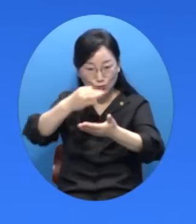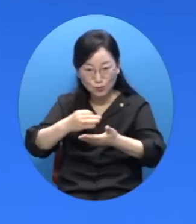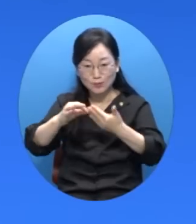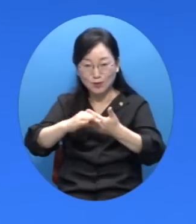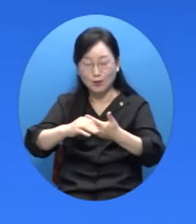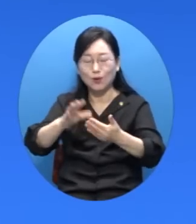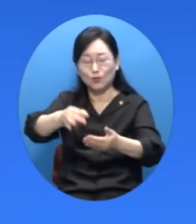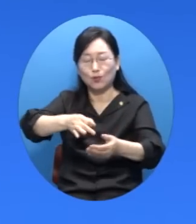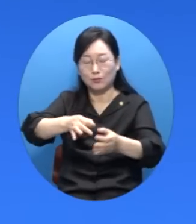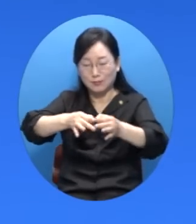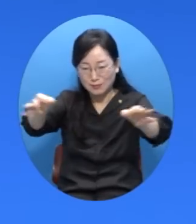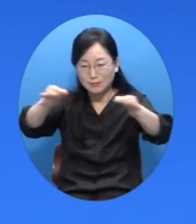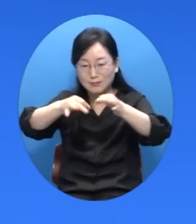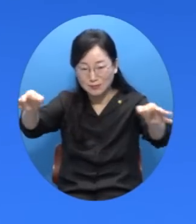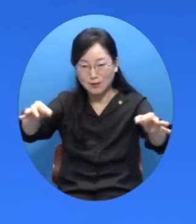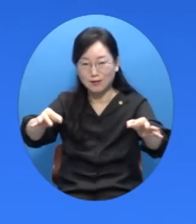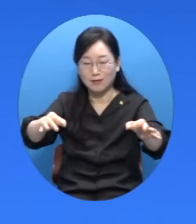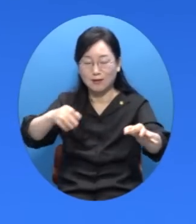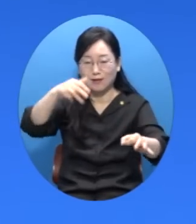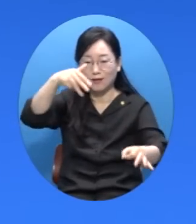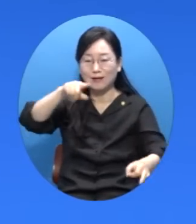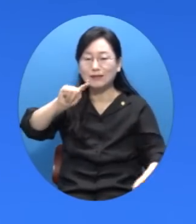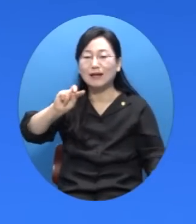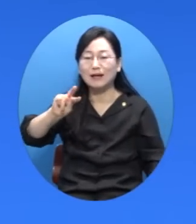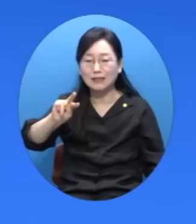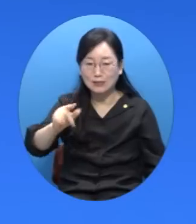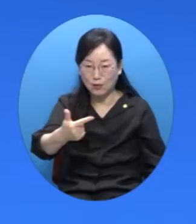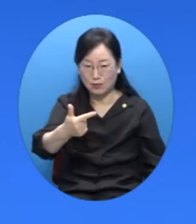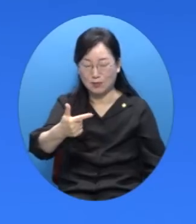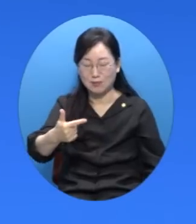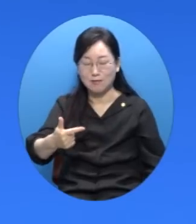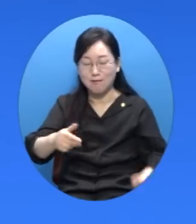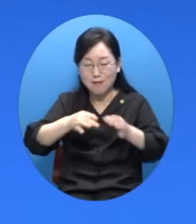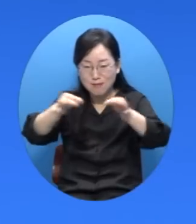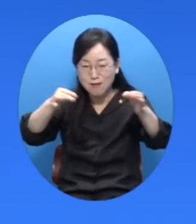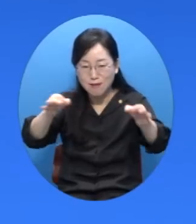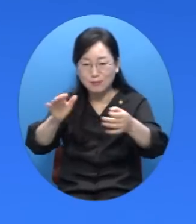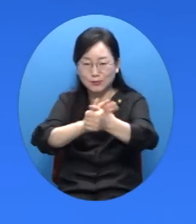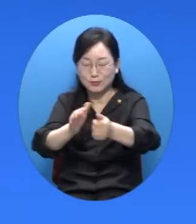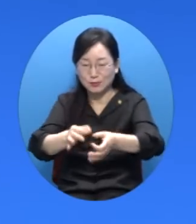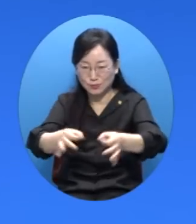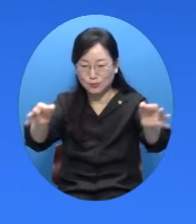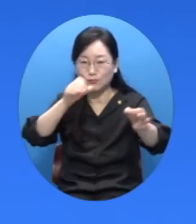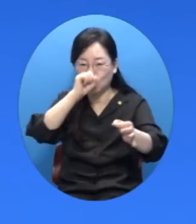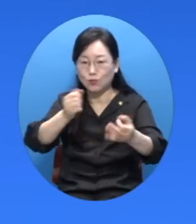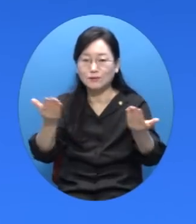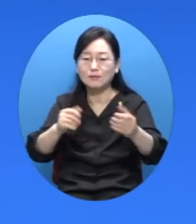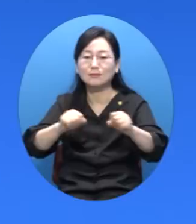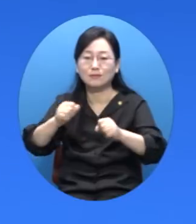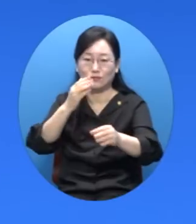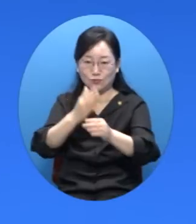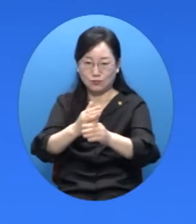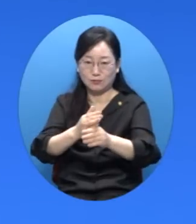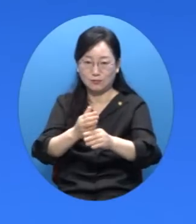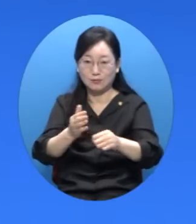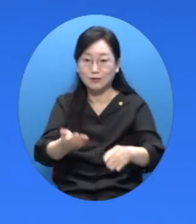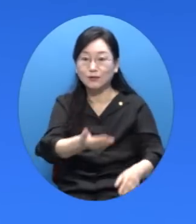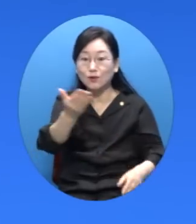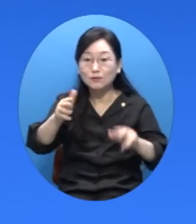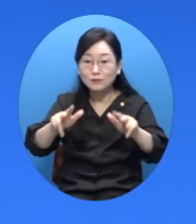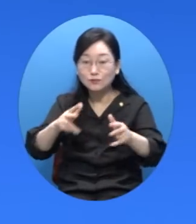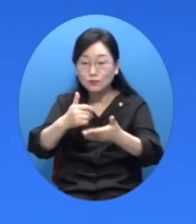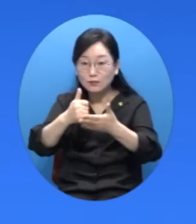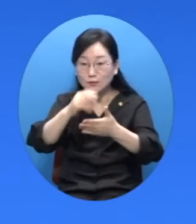미국의 자선사업가로 알려져 있고 독재란 크레딧처럼 알려져 있는 귀한 하나님의 일꾼이 되었습니다. 여러분, 주님이 지금도 병을